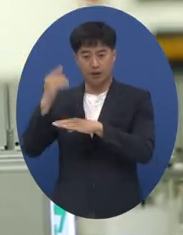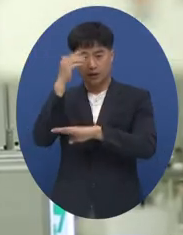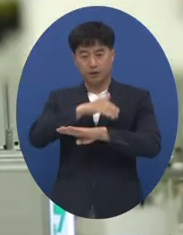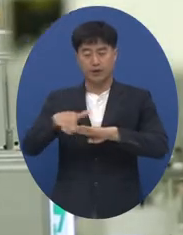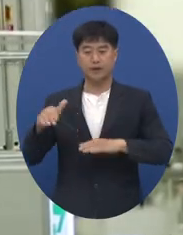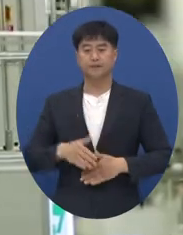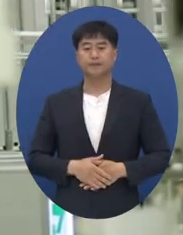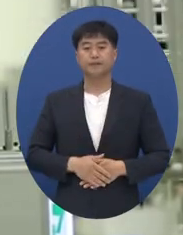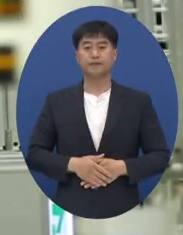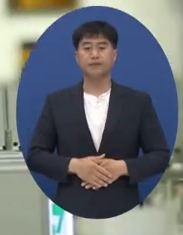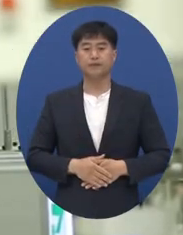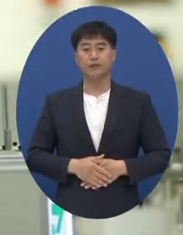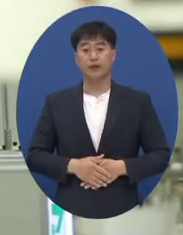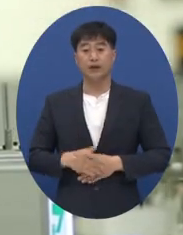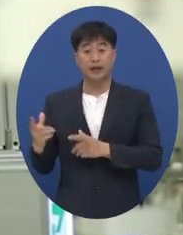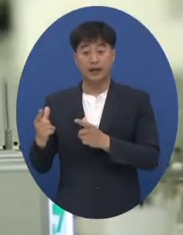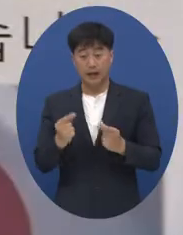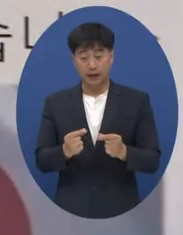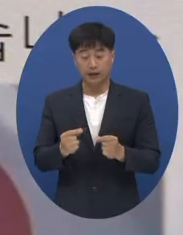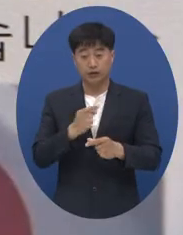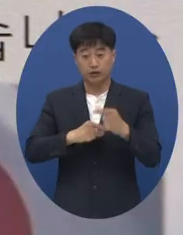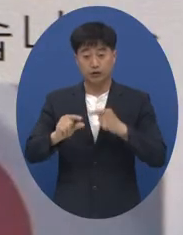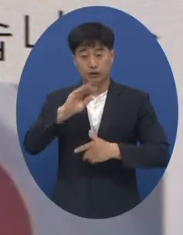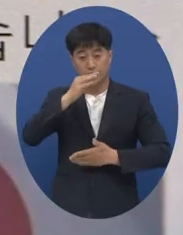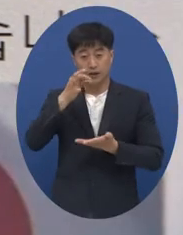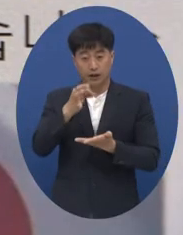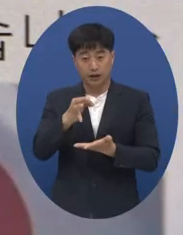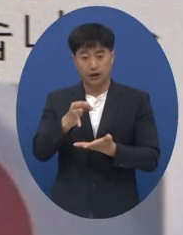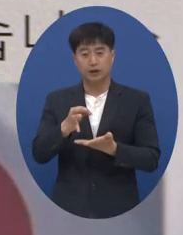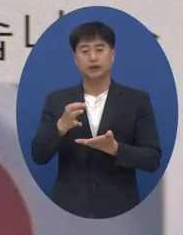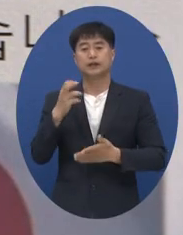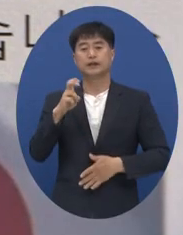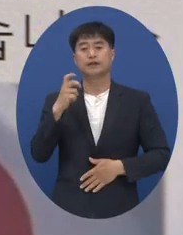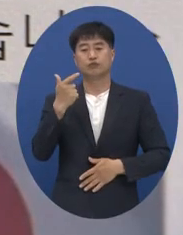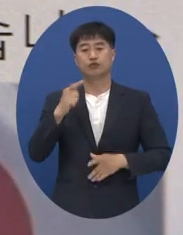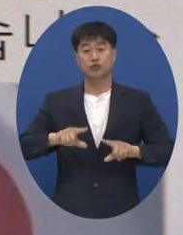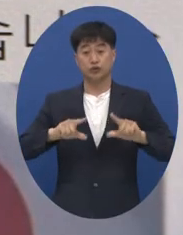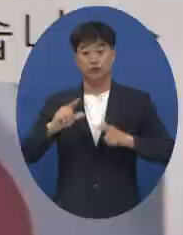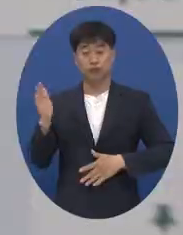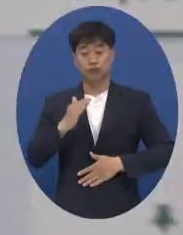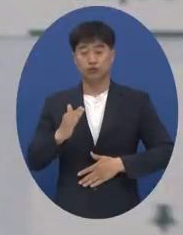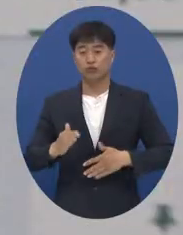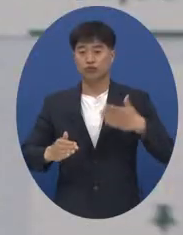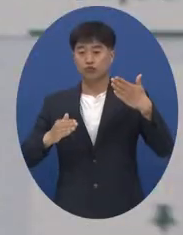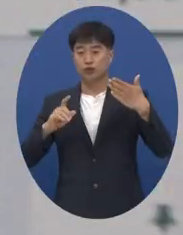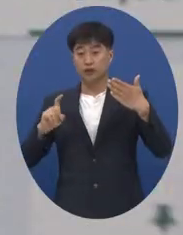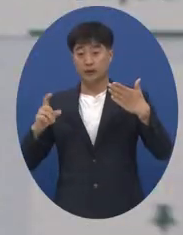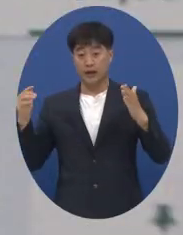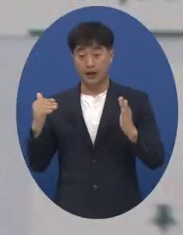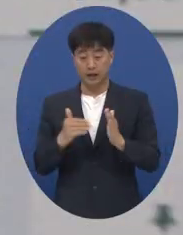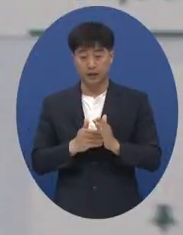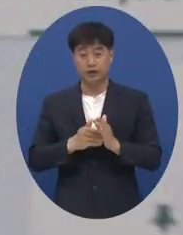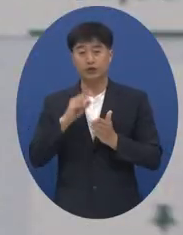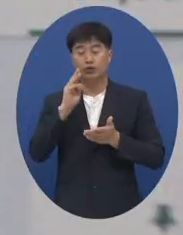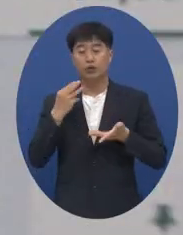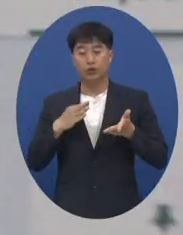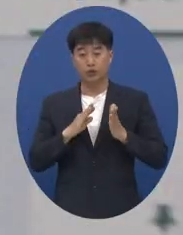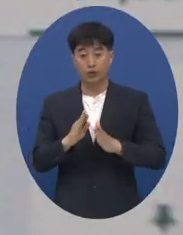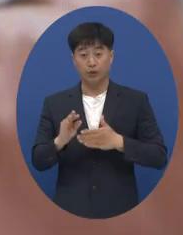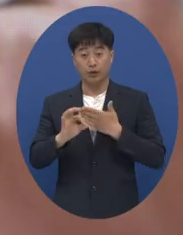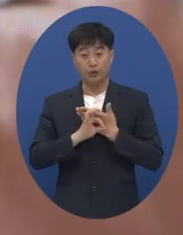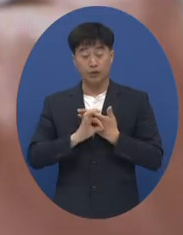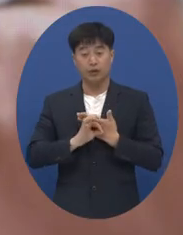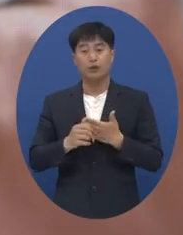반영할 예정입니다 도는 이 같은 추경 예산안을 오는 26일부터 내달 10일까지 열리는 경기도의회